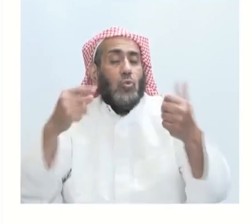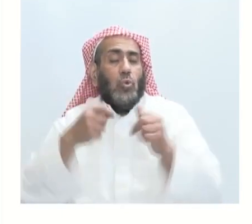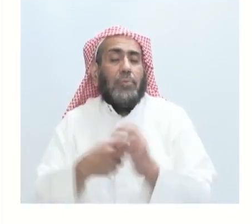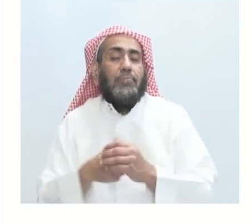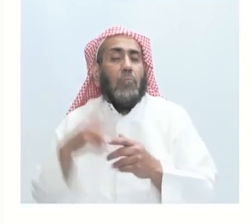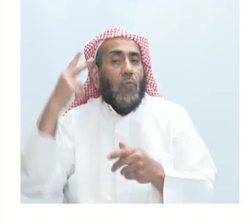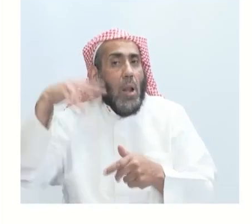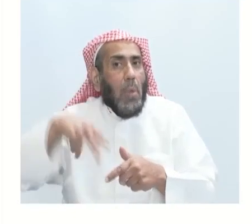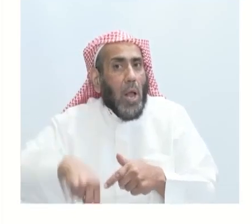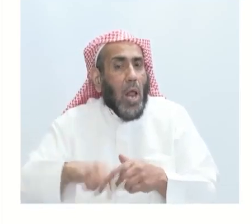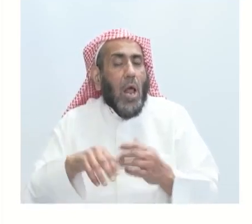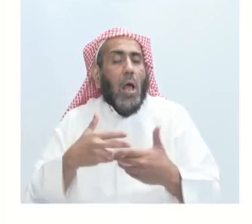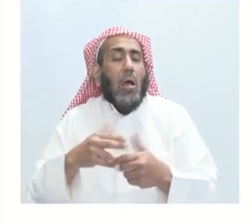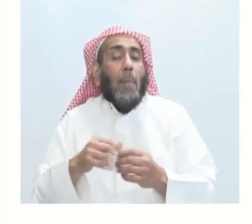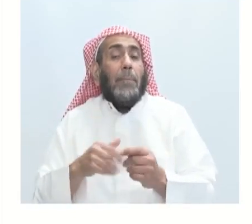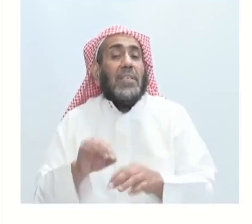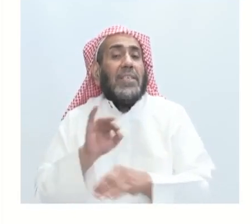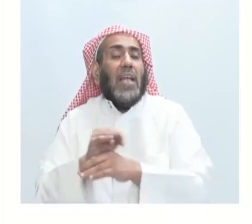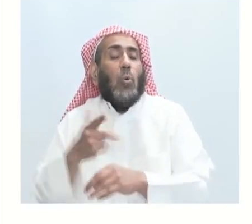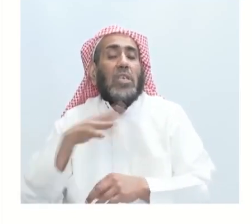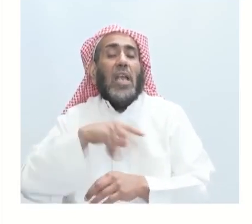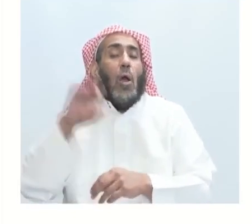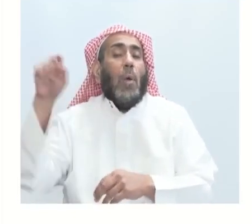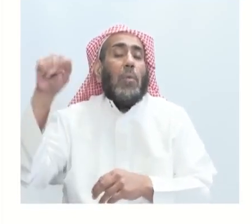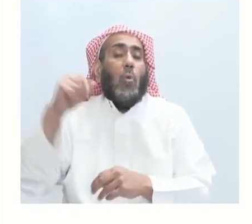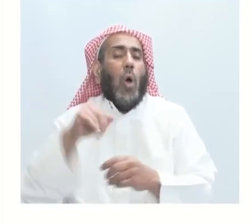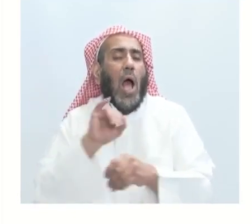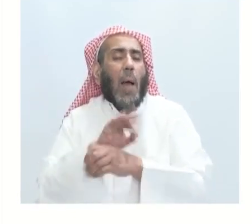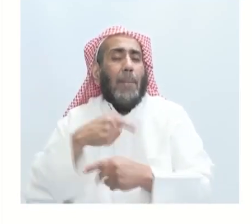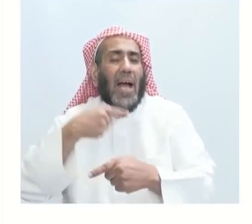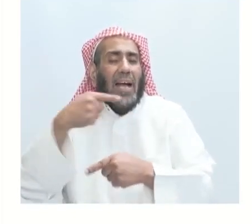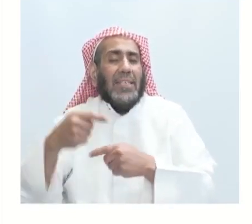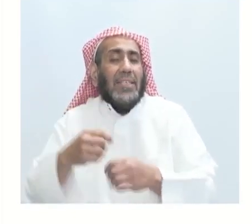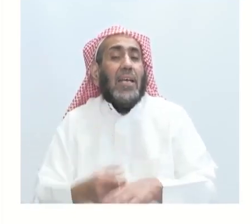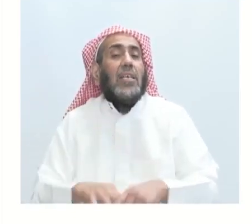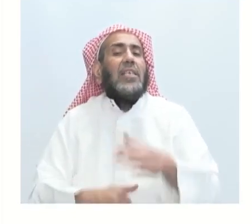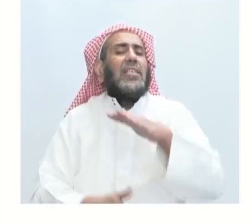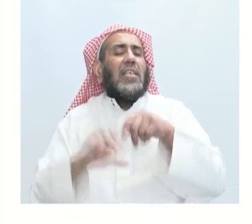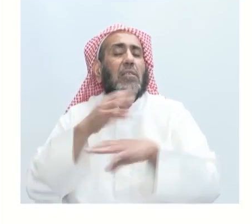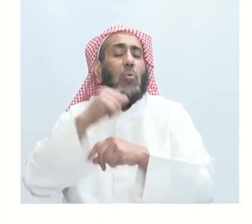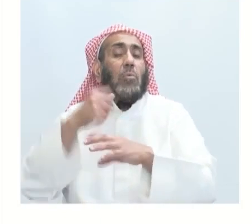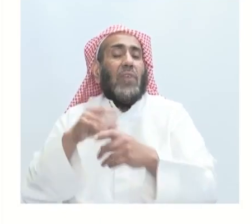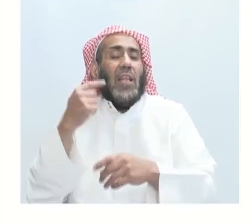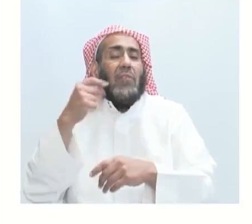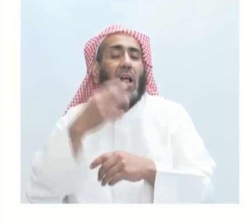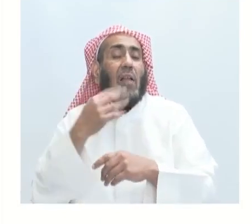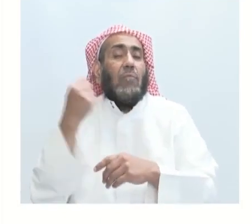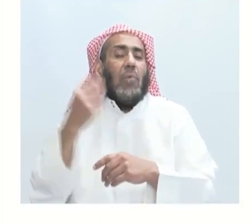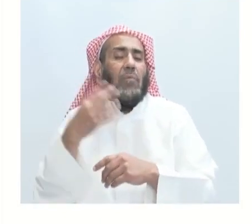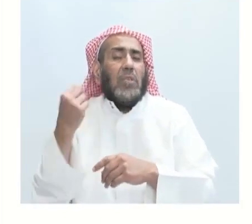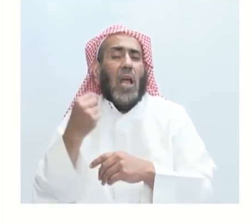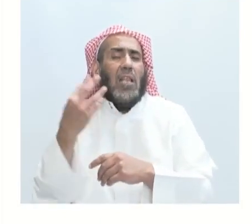كنا قد ذكرنا من هذه الموضوعات بدايه من بدء الدعوه دعوه محمد بن عبد الوهاب الى حتى تاسيس المملكه 1157 الى